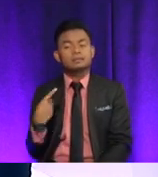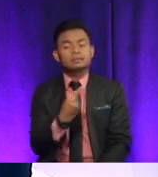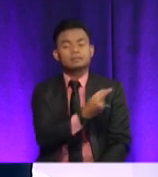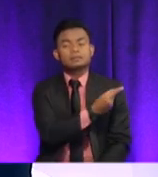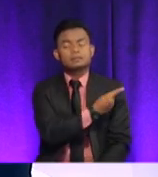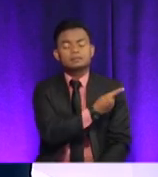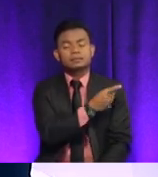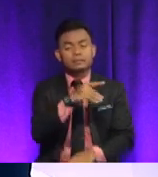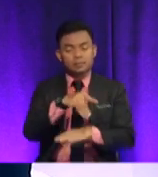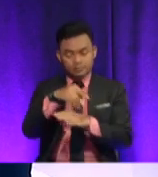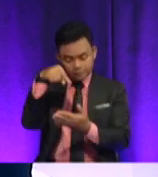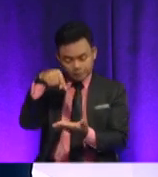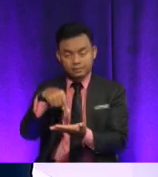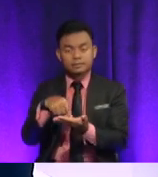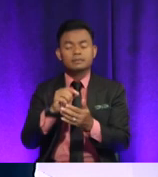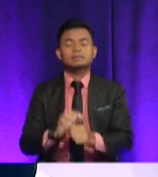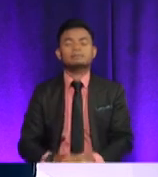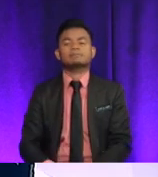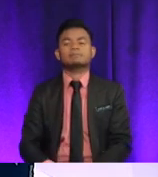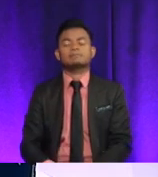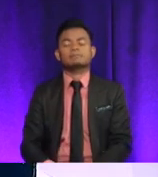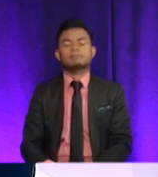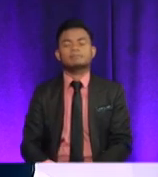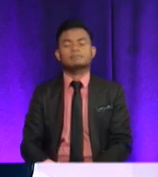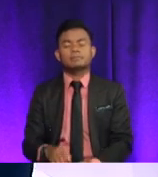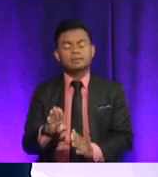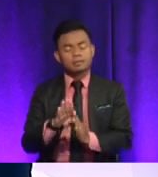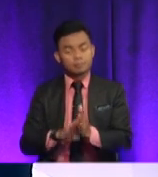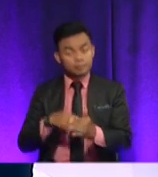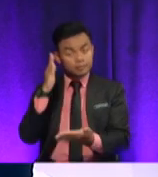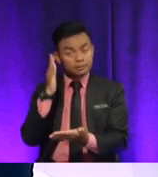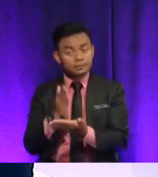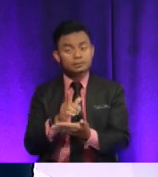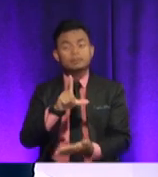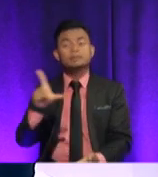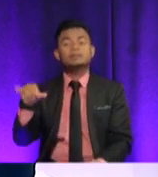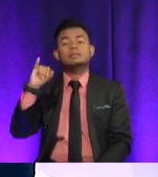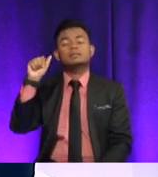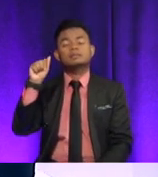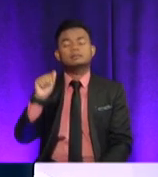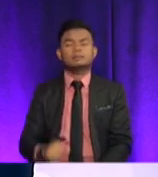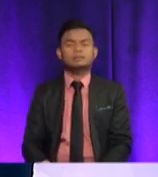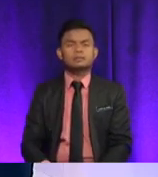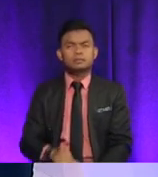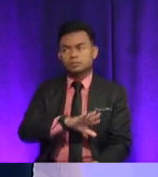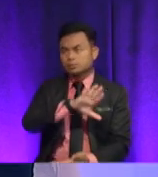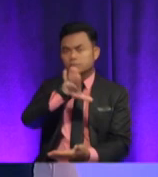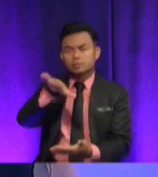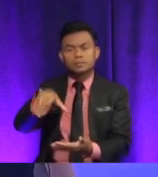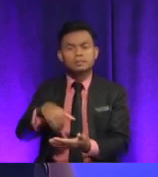di sini Berhentilah ia Seraya